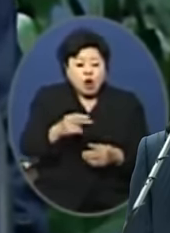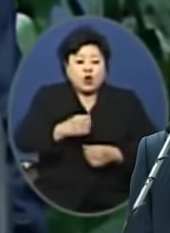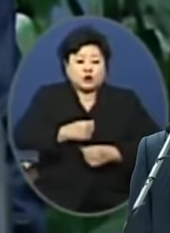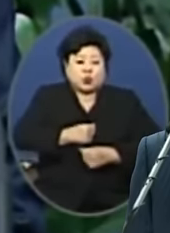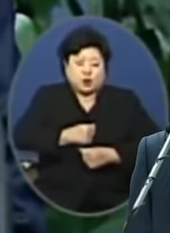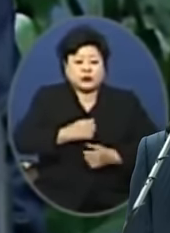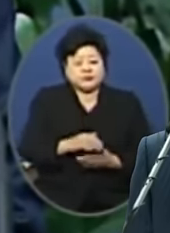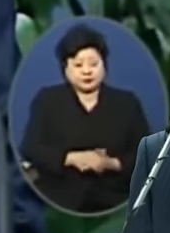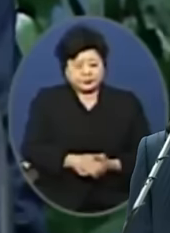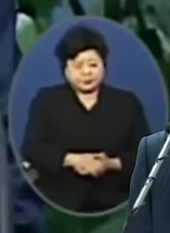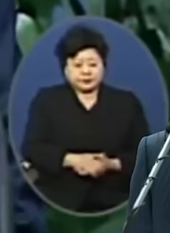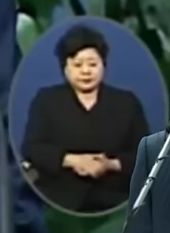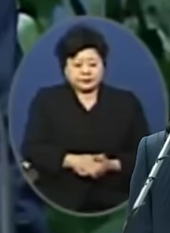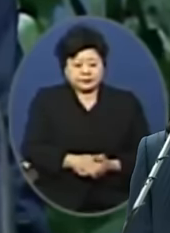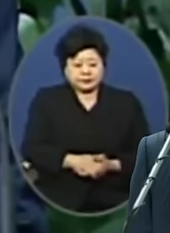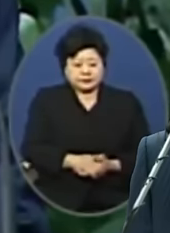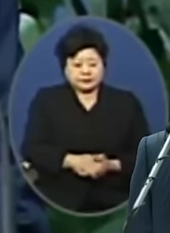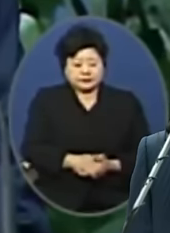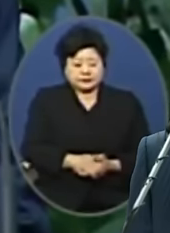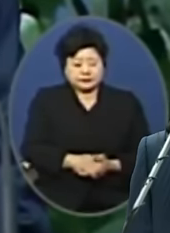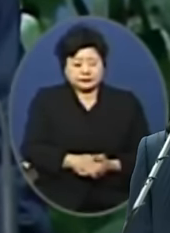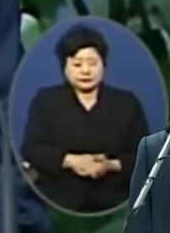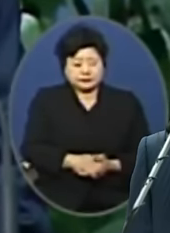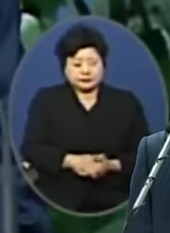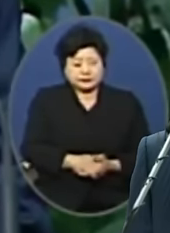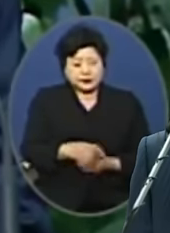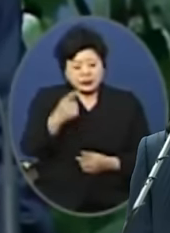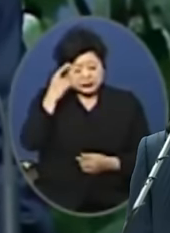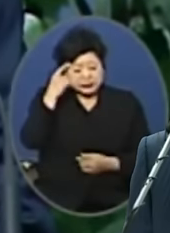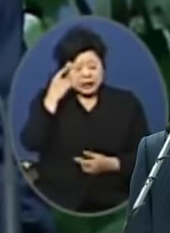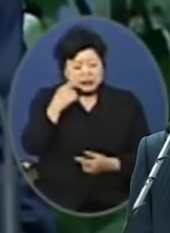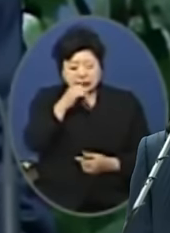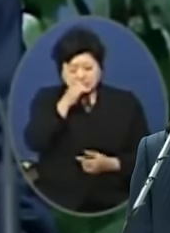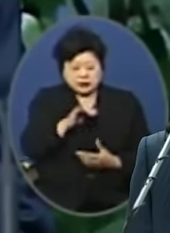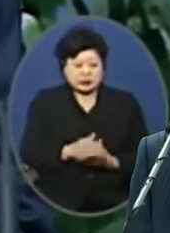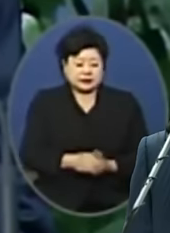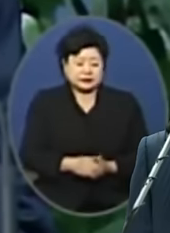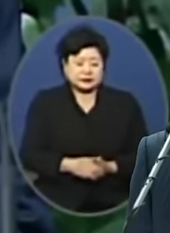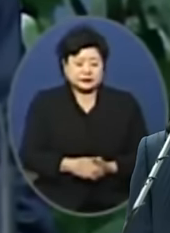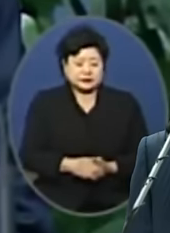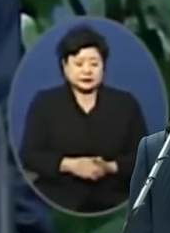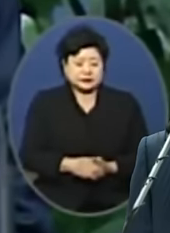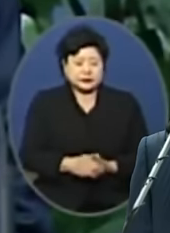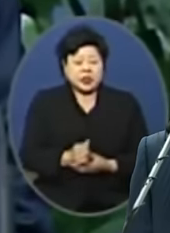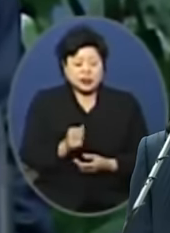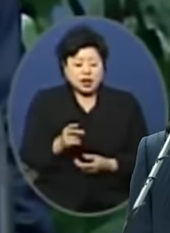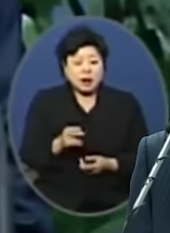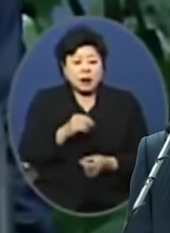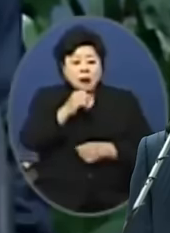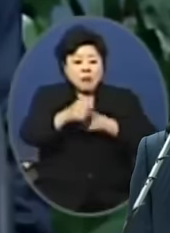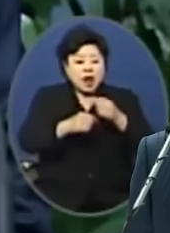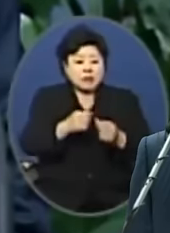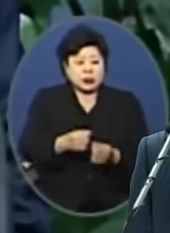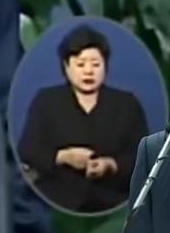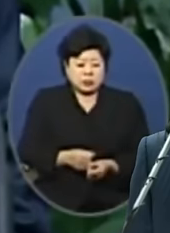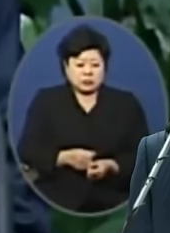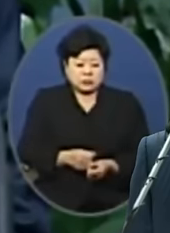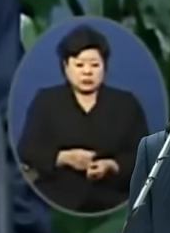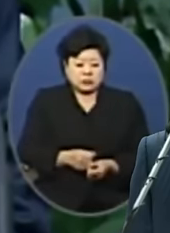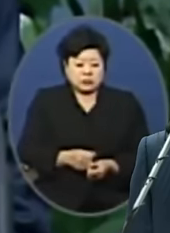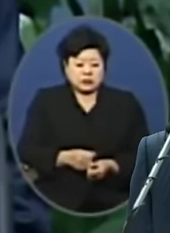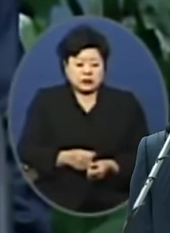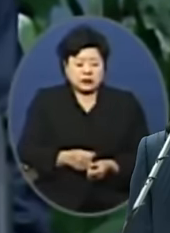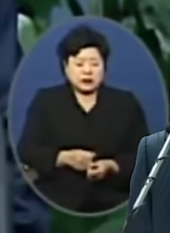된다. 그거 언제인지 생각하고 있어야 되는 것입니다. 혀를 마음대로 내버려 놓고 나가는 대로